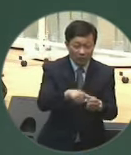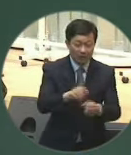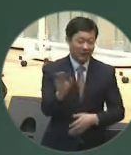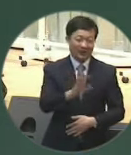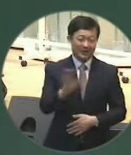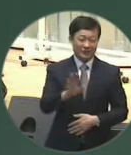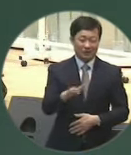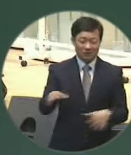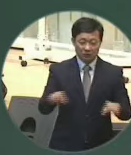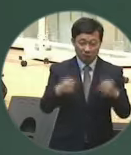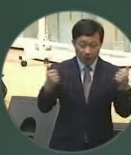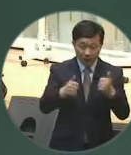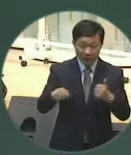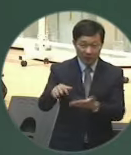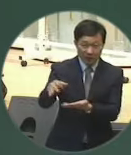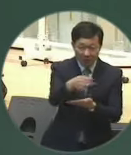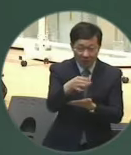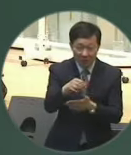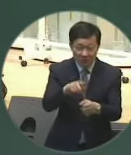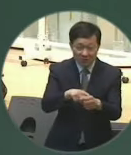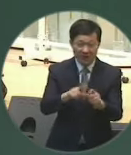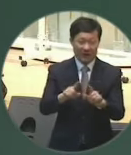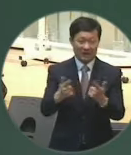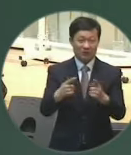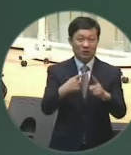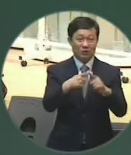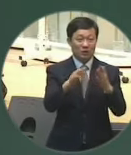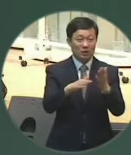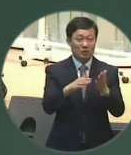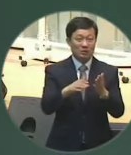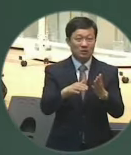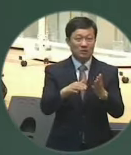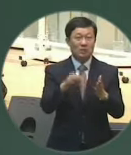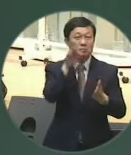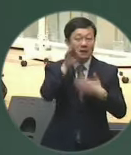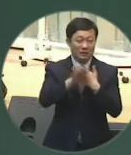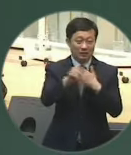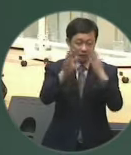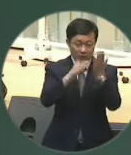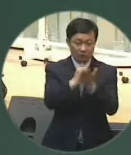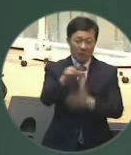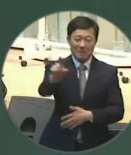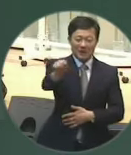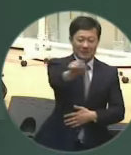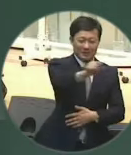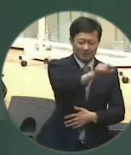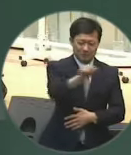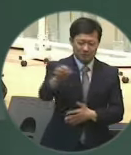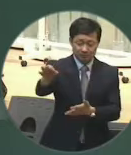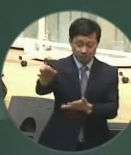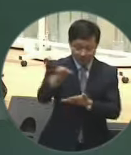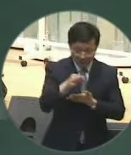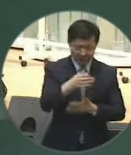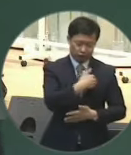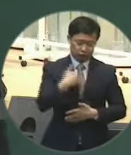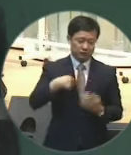이 총회는 여러분들이 교인 만 원씩만 내버리면 그거 다 운영돼요. And you might ask, do we have to give a lot of offering? No, that's not necessary.